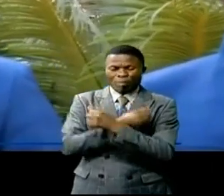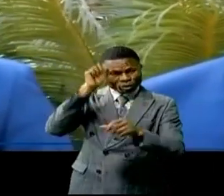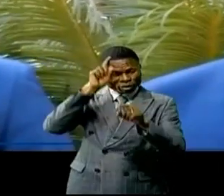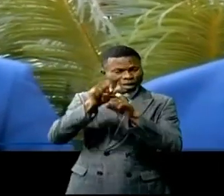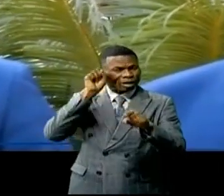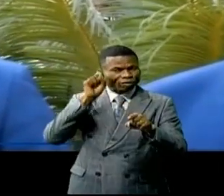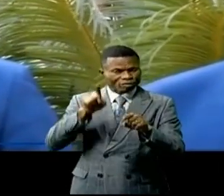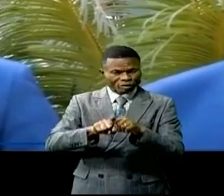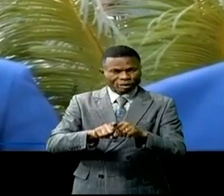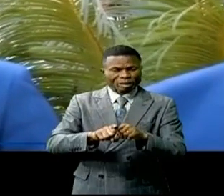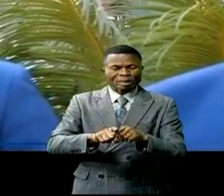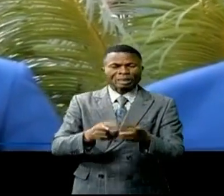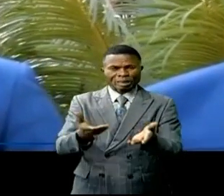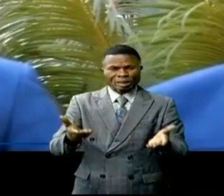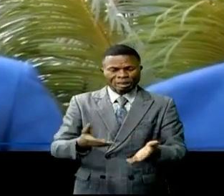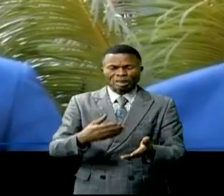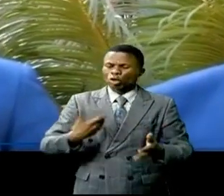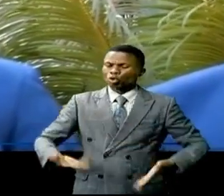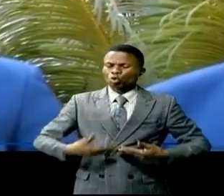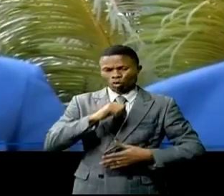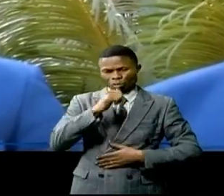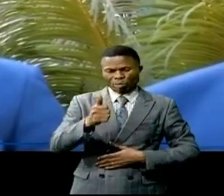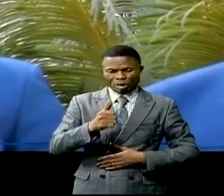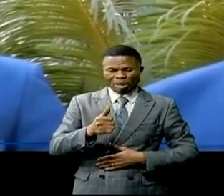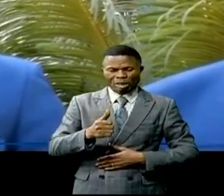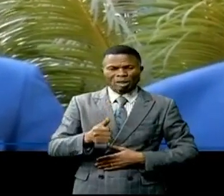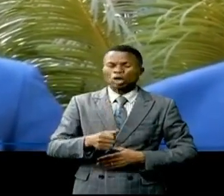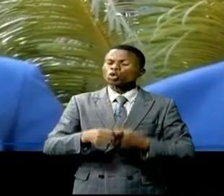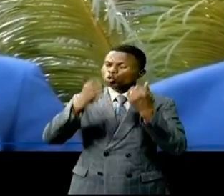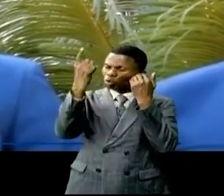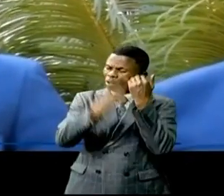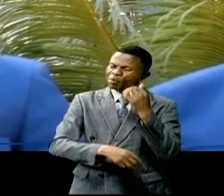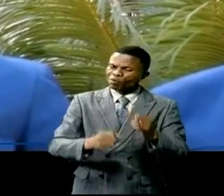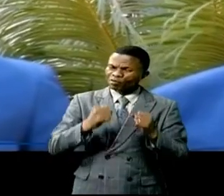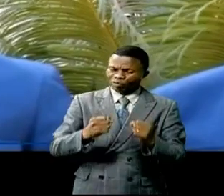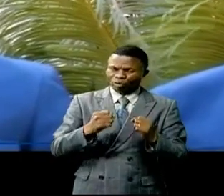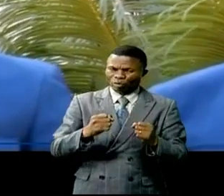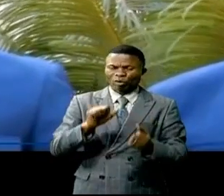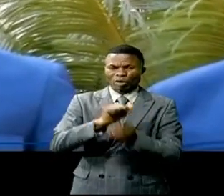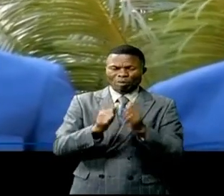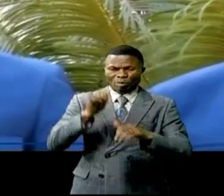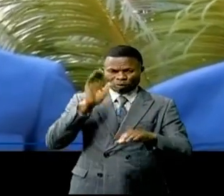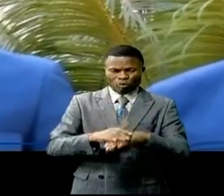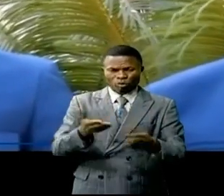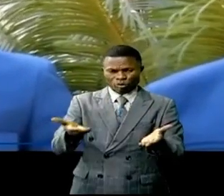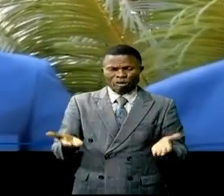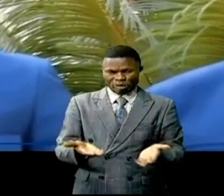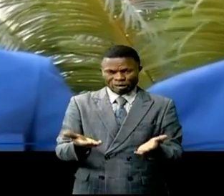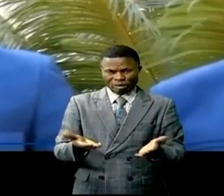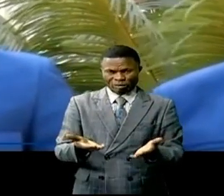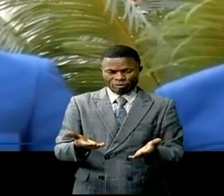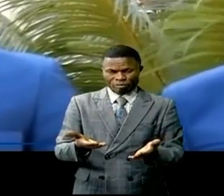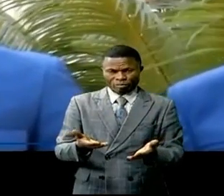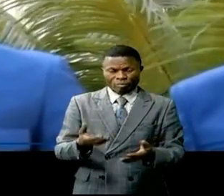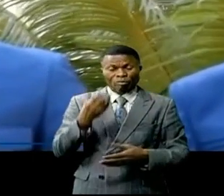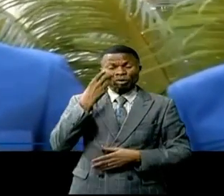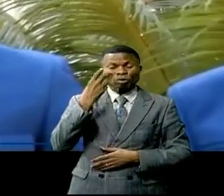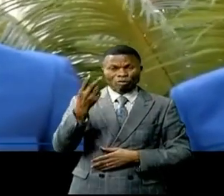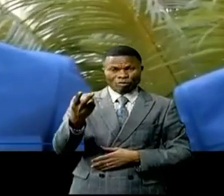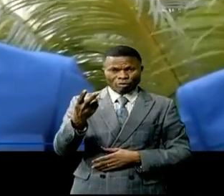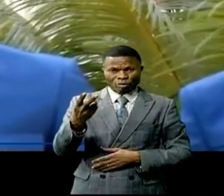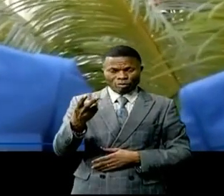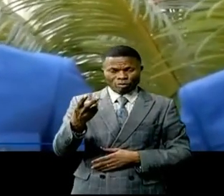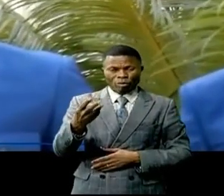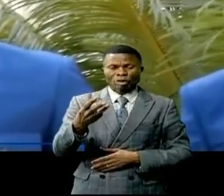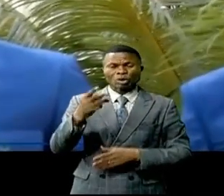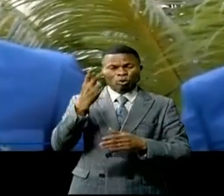l'égard de nos frères. Vraiment, nous déplorons et nous condamnons très fermement ce qui se passe sur terrain. Nous avons vu à Drodro,